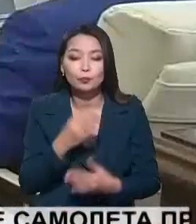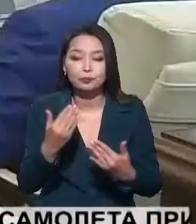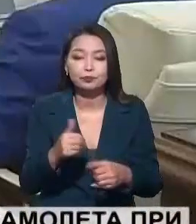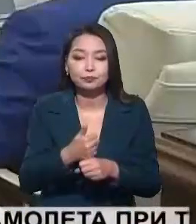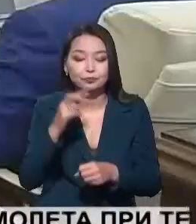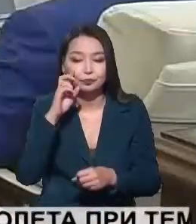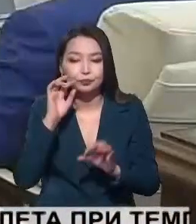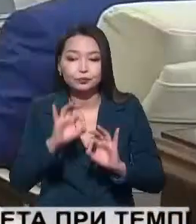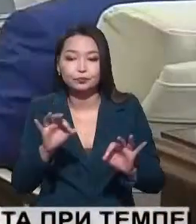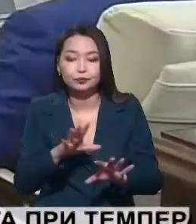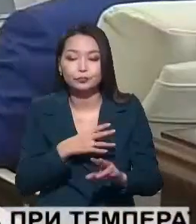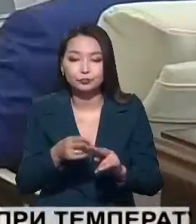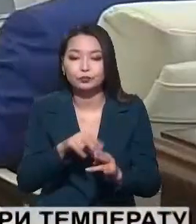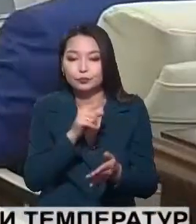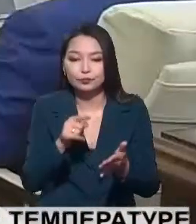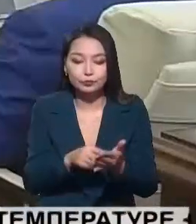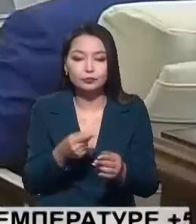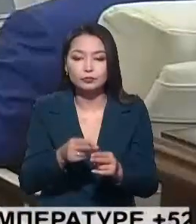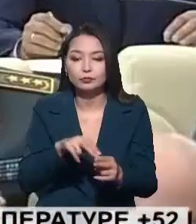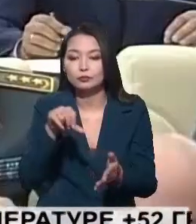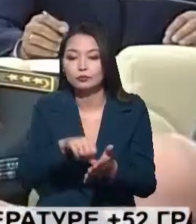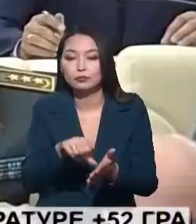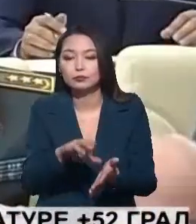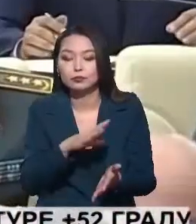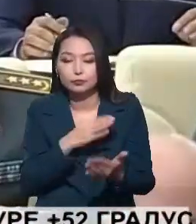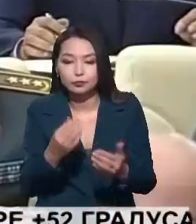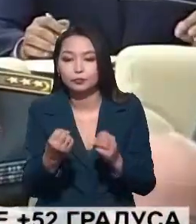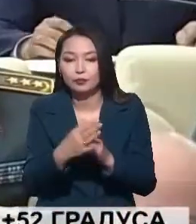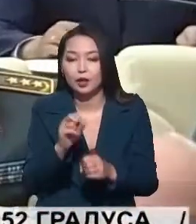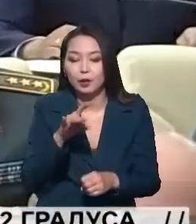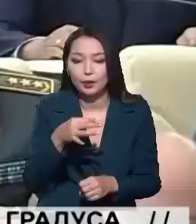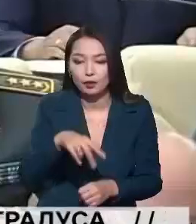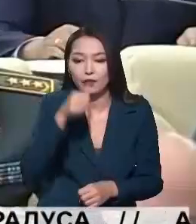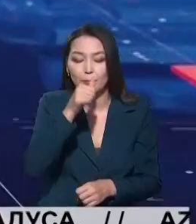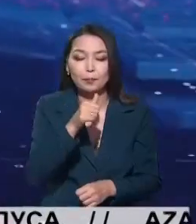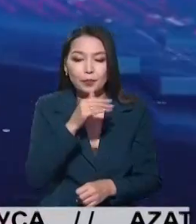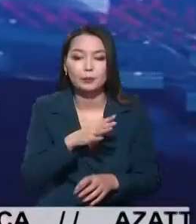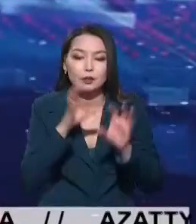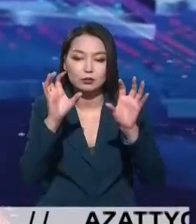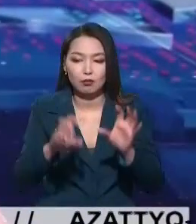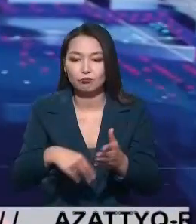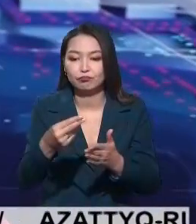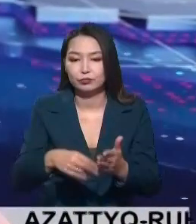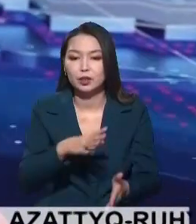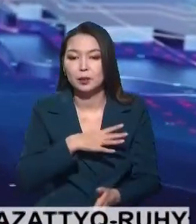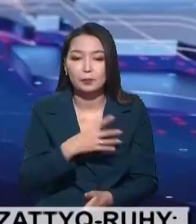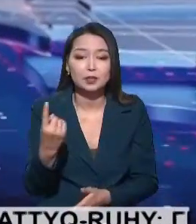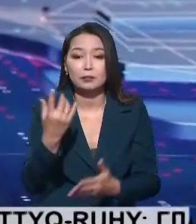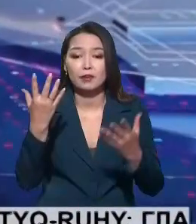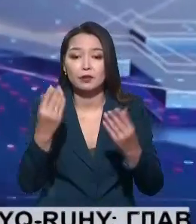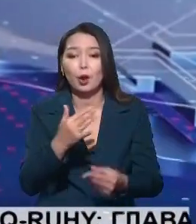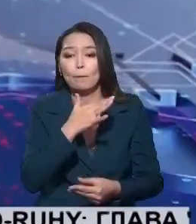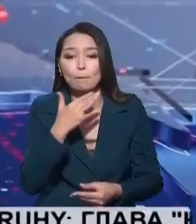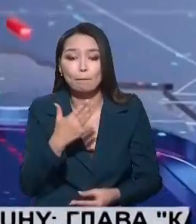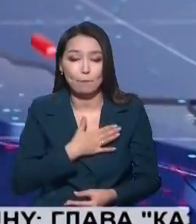раз поднимал этот вопрос в своих выступлениях. И вот 15 апреля этого года закон был принят. С первых дней моего президентства